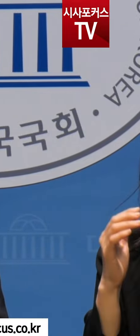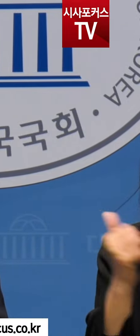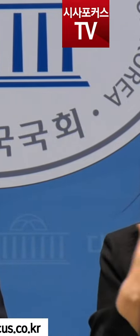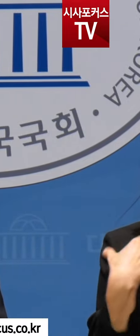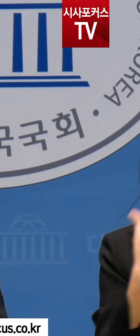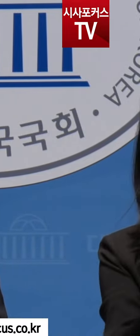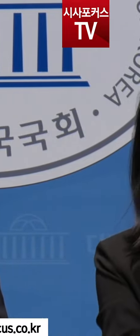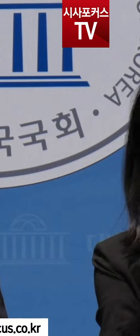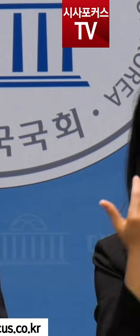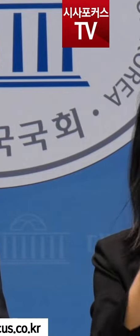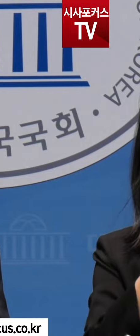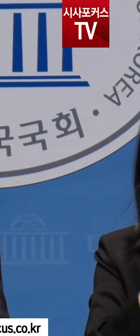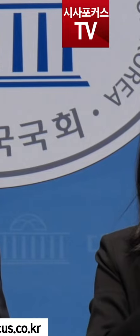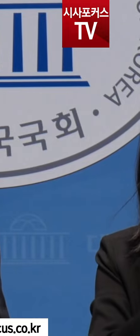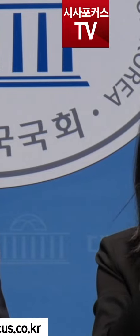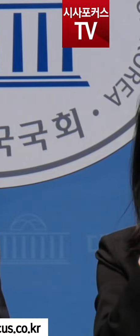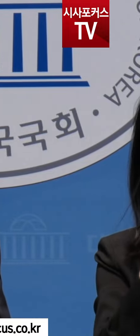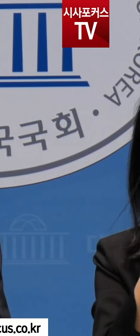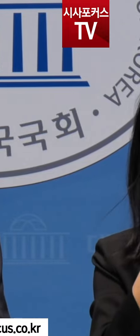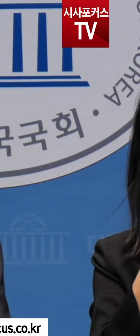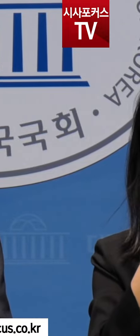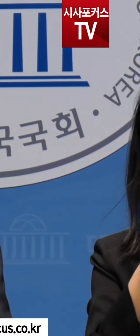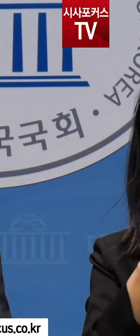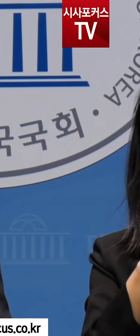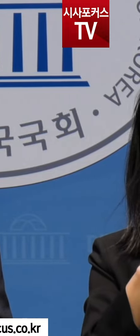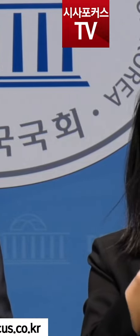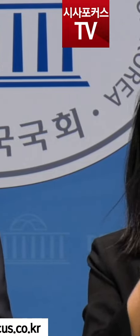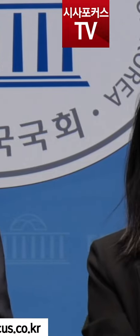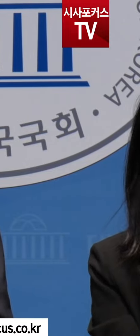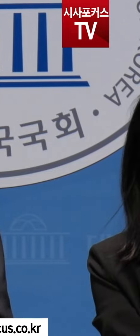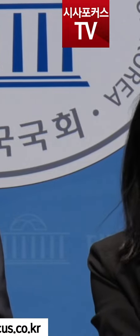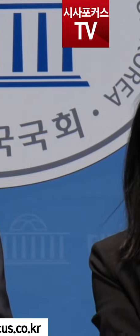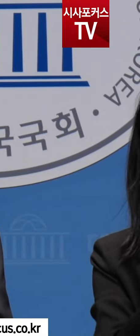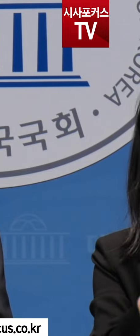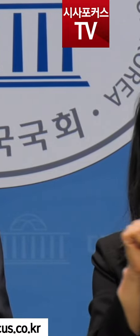국정감사가 있으면 민감한 현안은 처리를 미루고